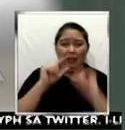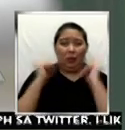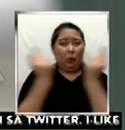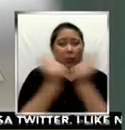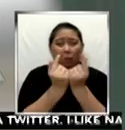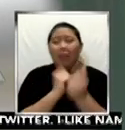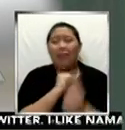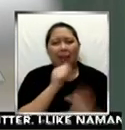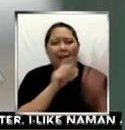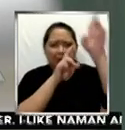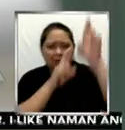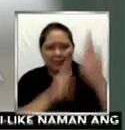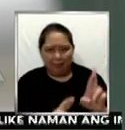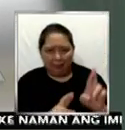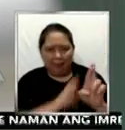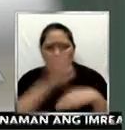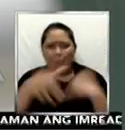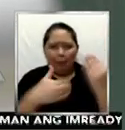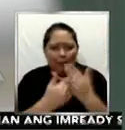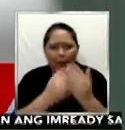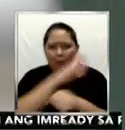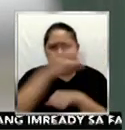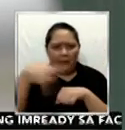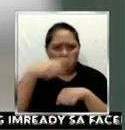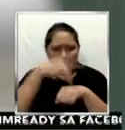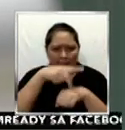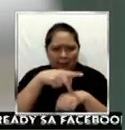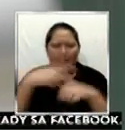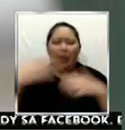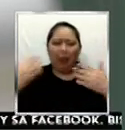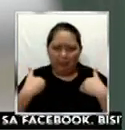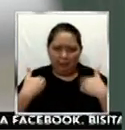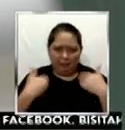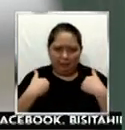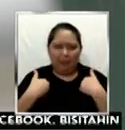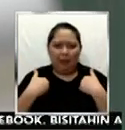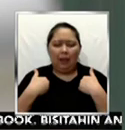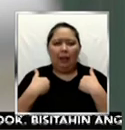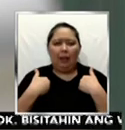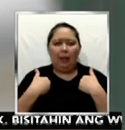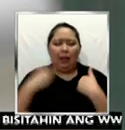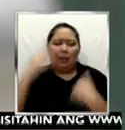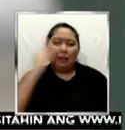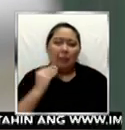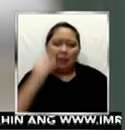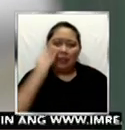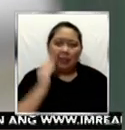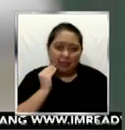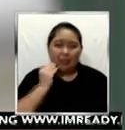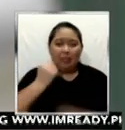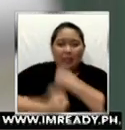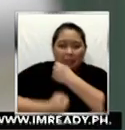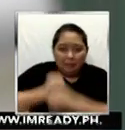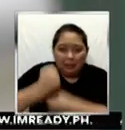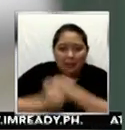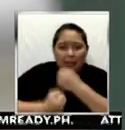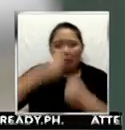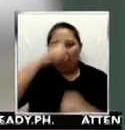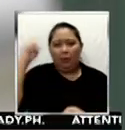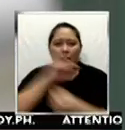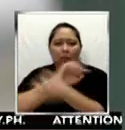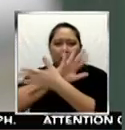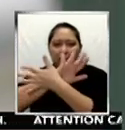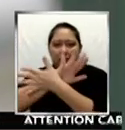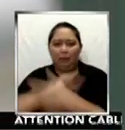buong sandatahang lakas ng Pilipinas sa laban kontra COVID-19, makakaasa raw ang sambayanan na patuloy nilang tinutupad ang kanilang